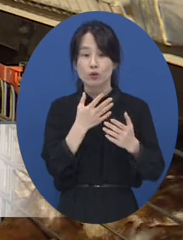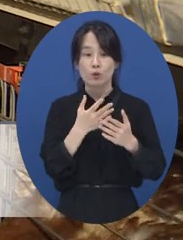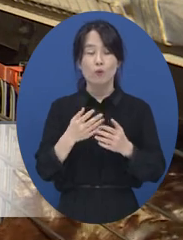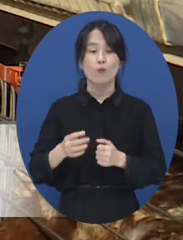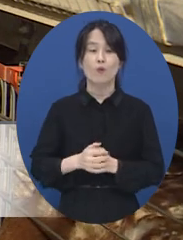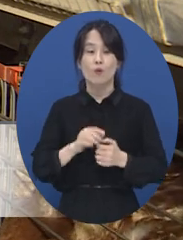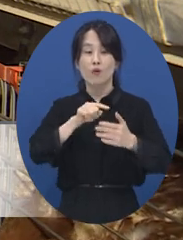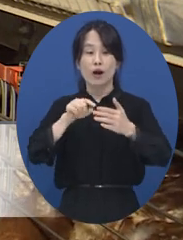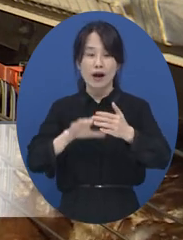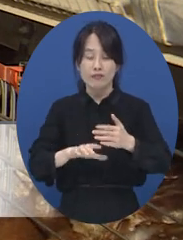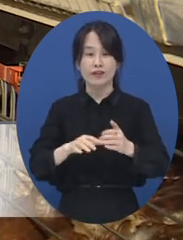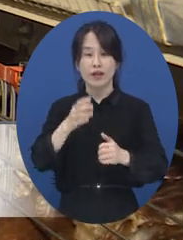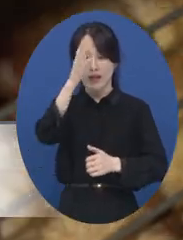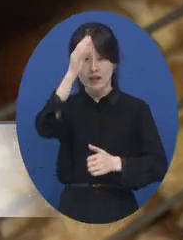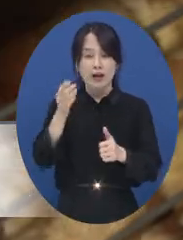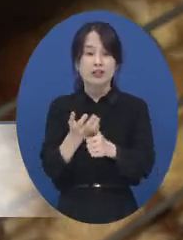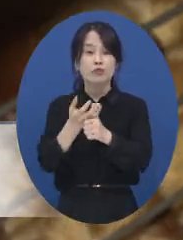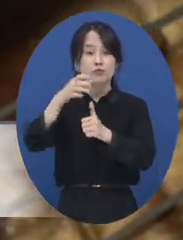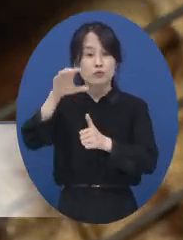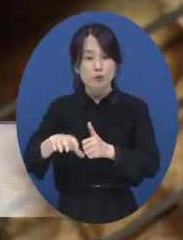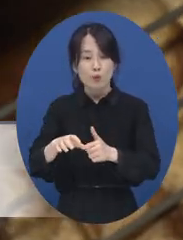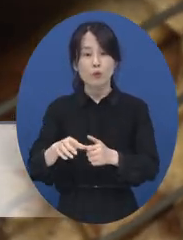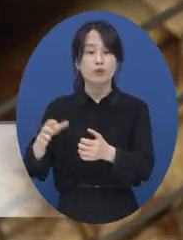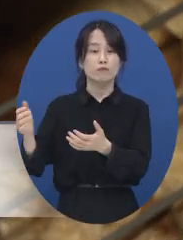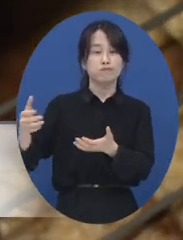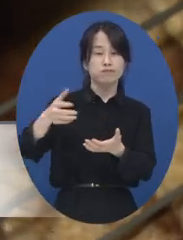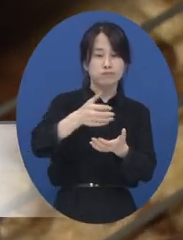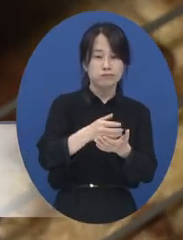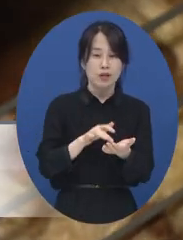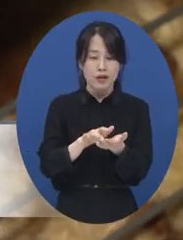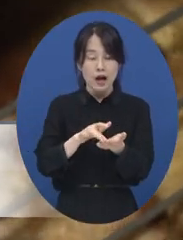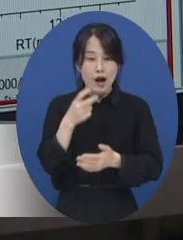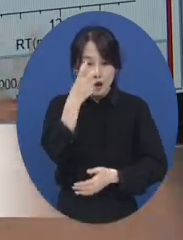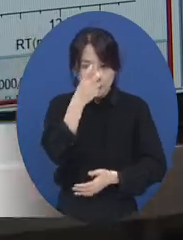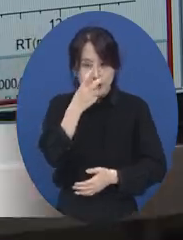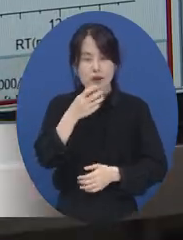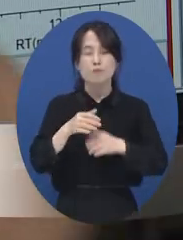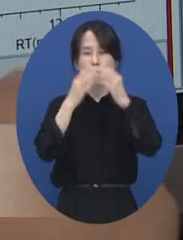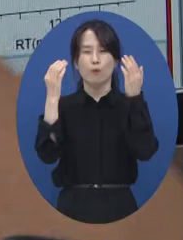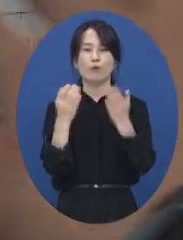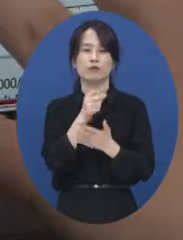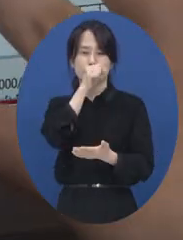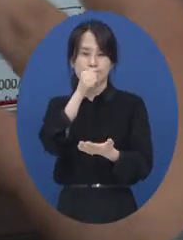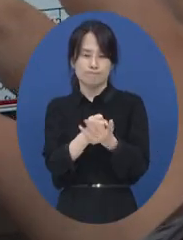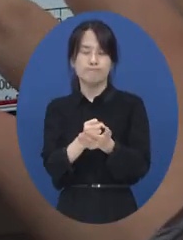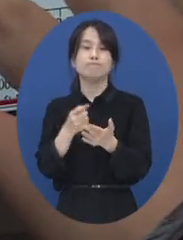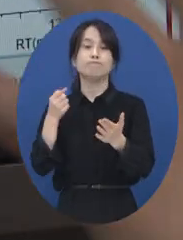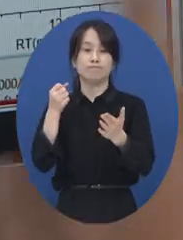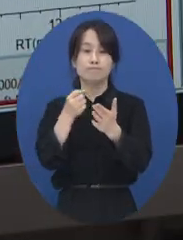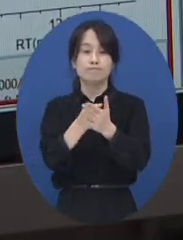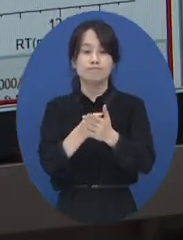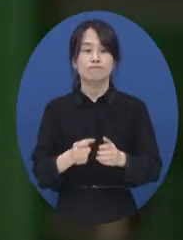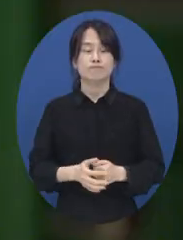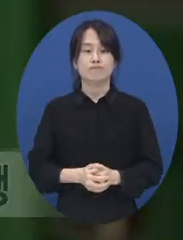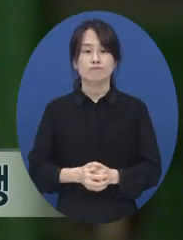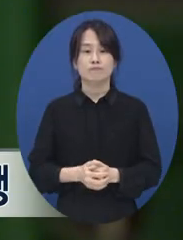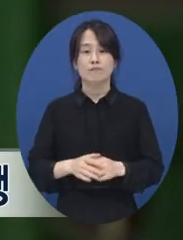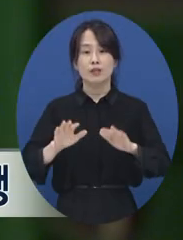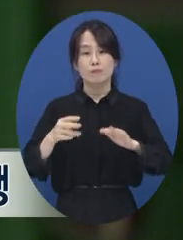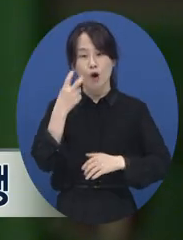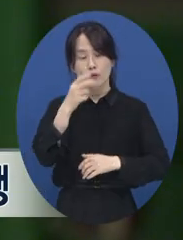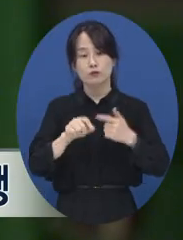경기도가 돈에 산란계 농가를 대상으로 살충제 검사를 한 결과 모두 적합 으로 판정 됐습니다